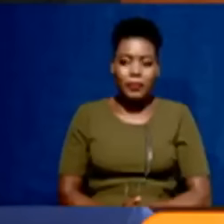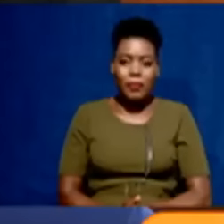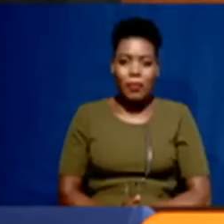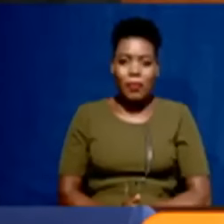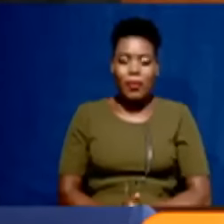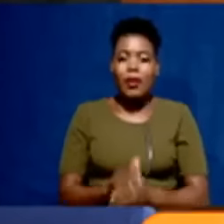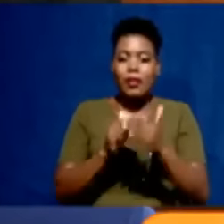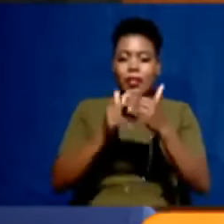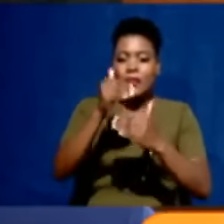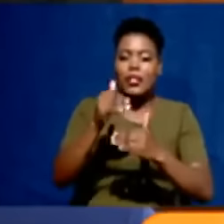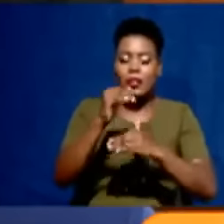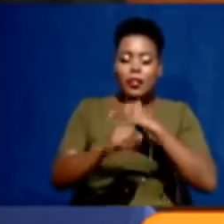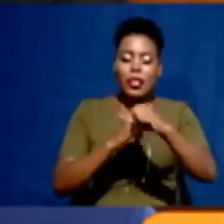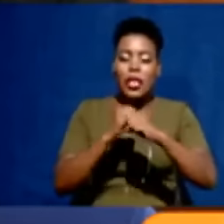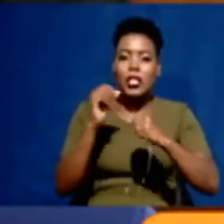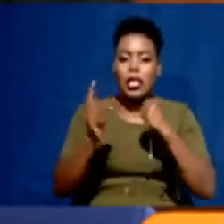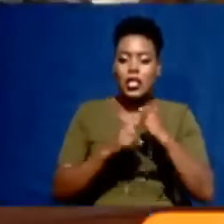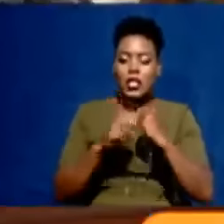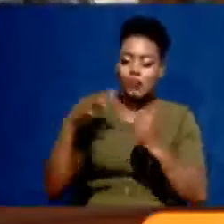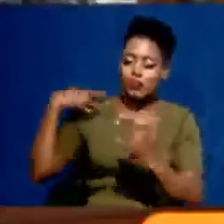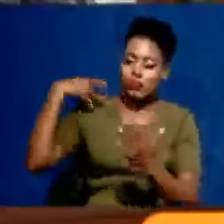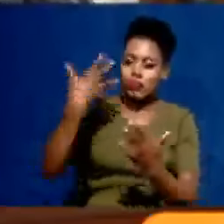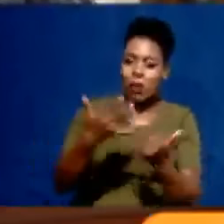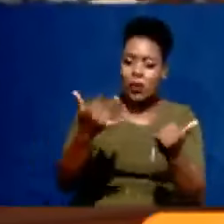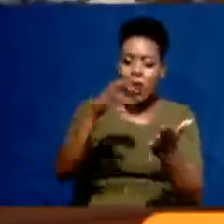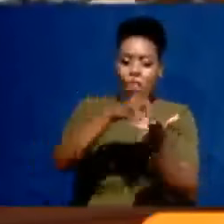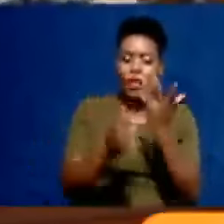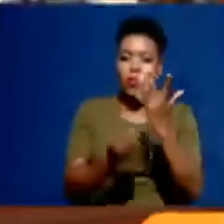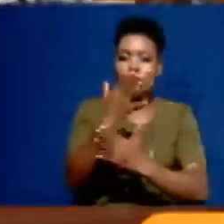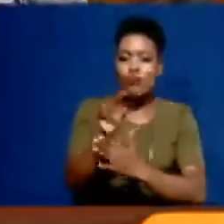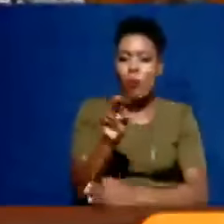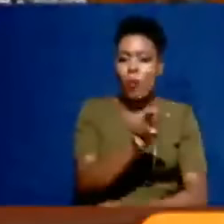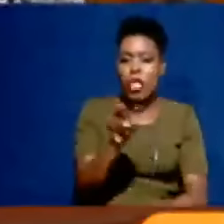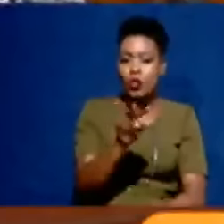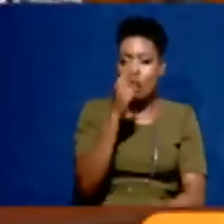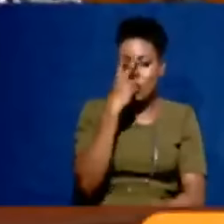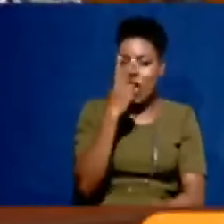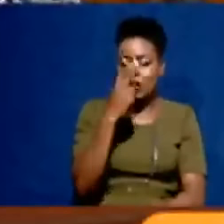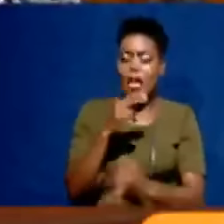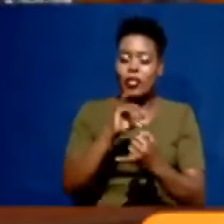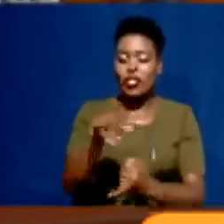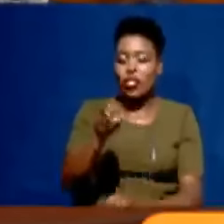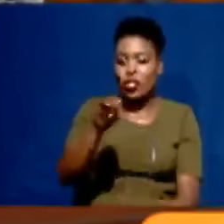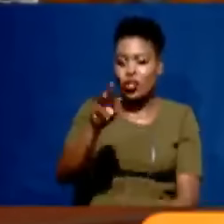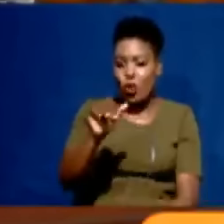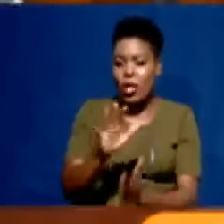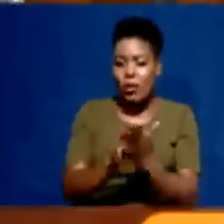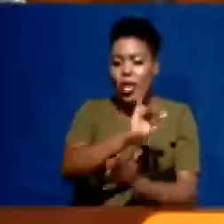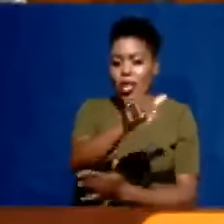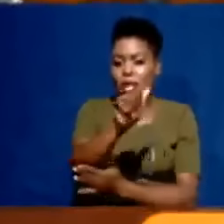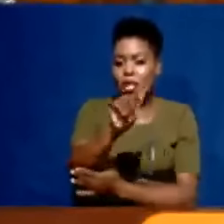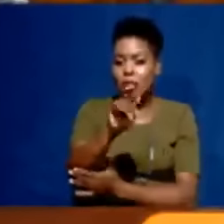Miaka sita baada ya kukamatwa na kuanza kusikizwa kwa kesi ya mauaji dhidi yao, washukiwa wawili Joseph Jowie Irungu na Jackie